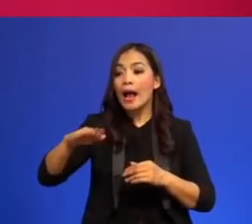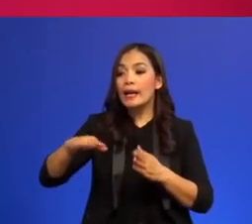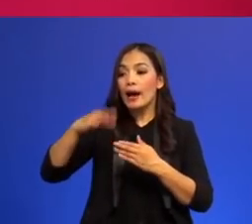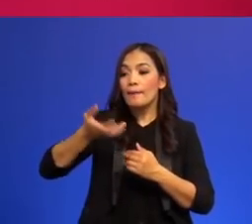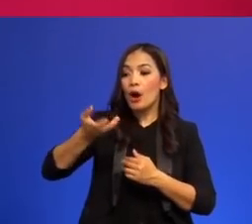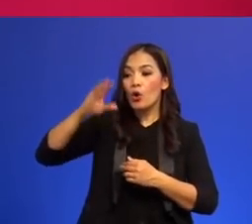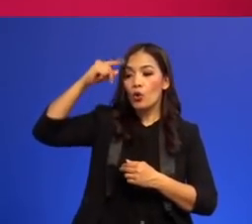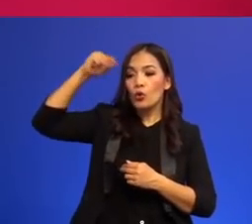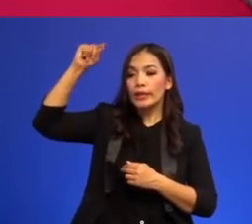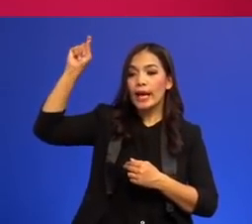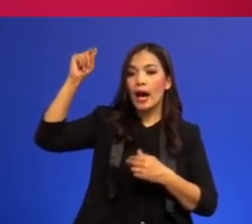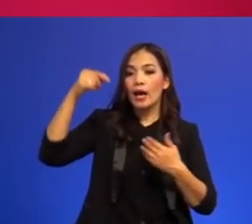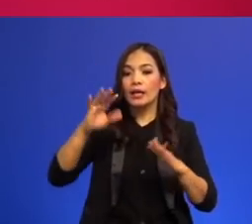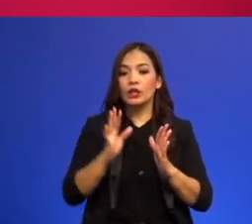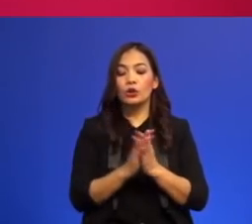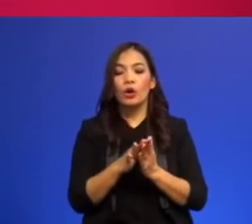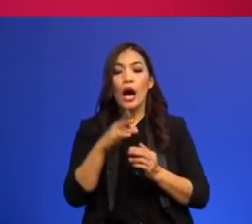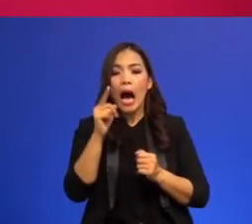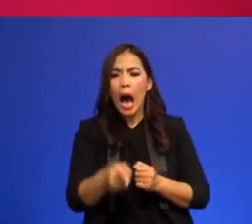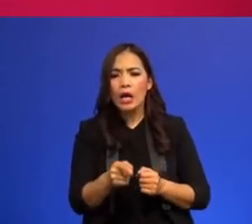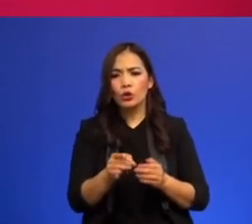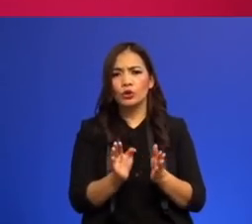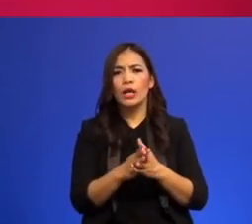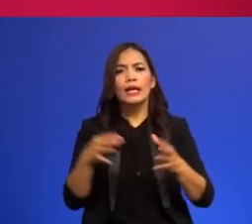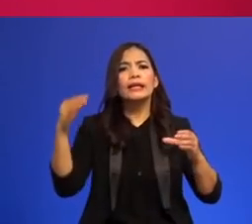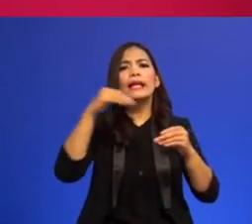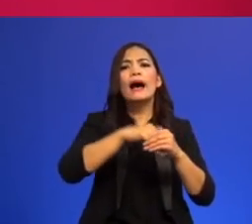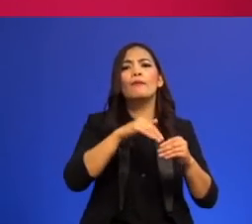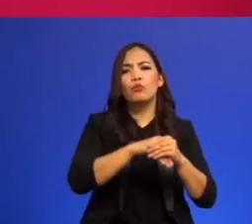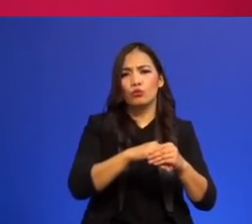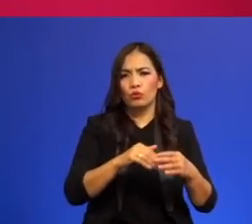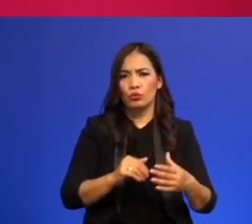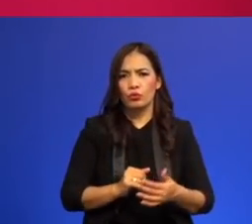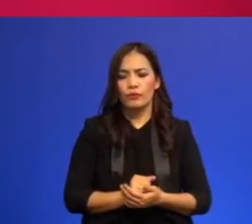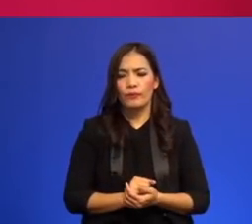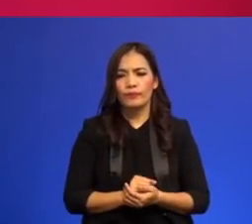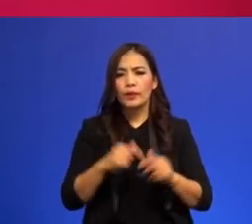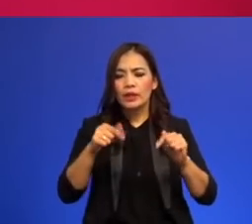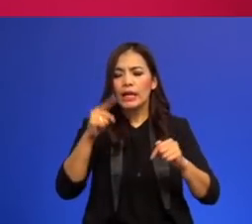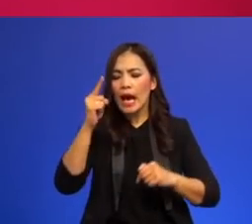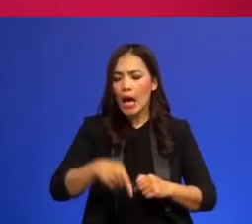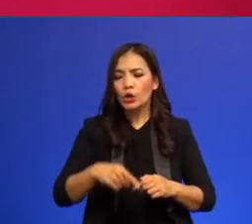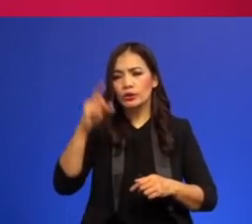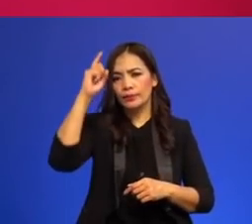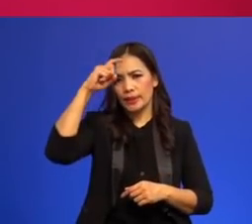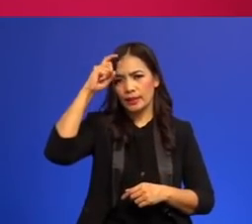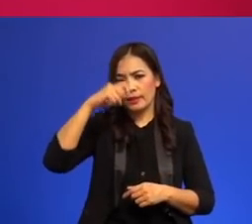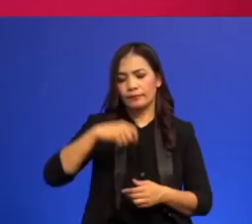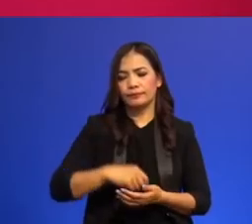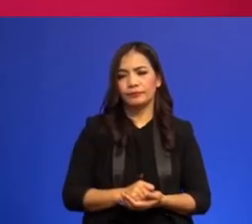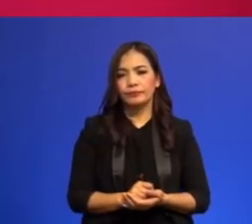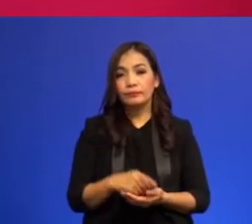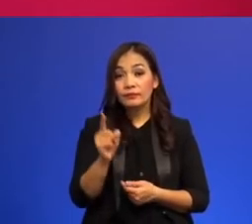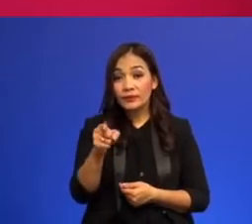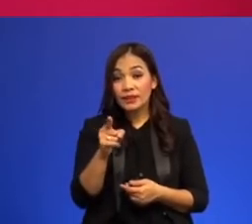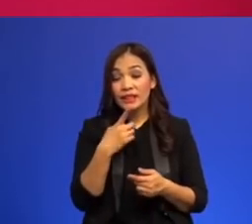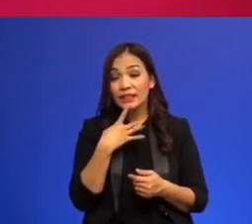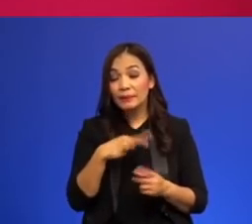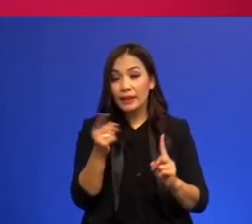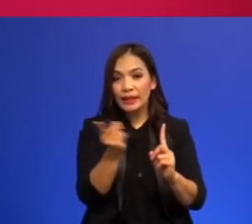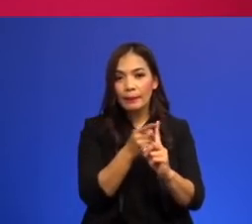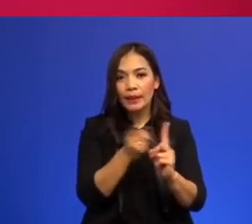sana? Gunakan uang ini untuk kuliah anakmu. Nah begini harus kita bijaksana. Kadang-kadang